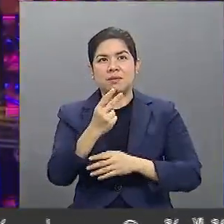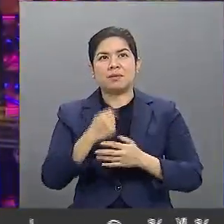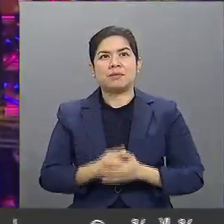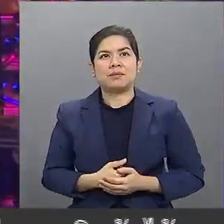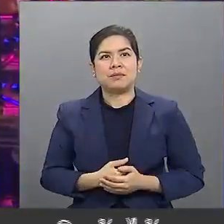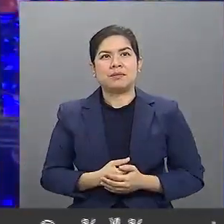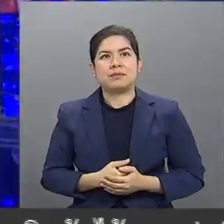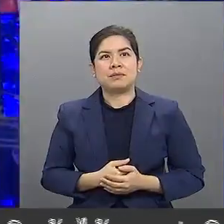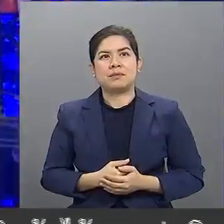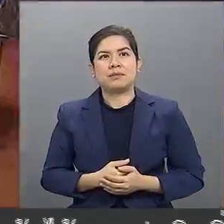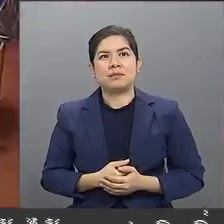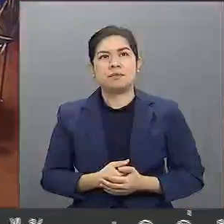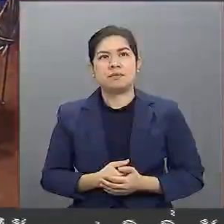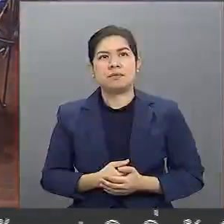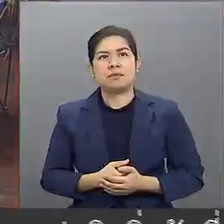รอะไร